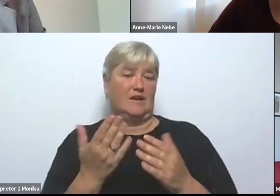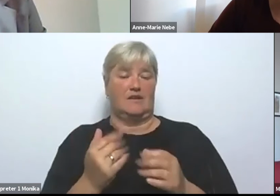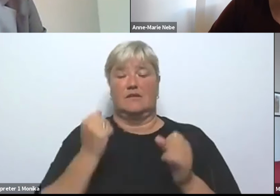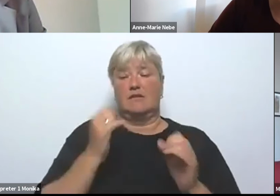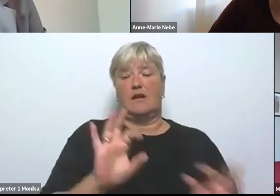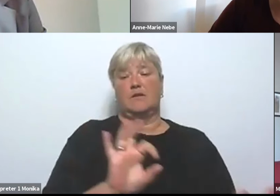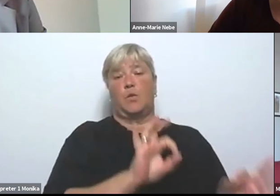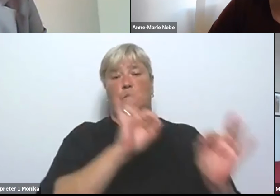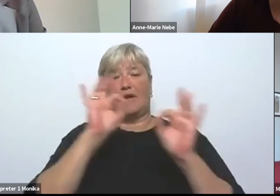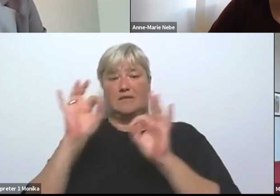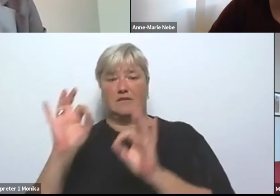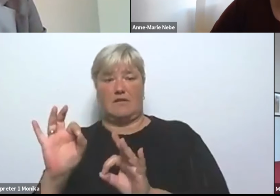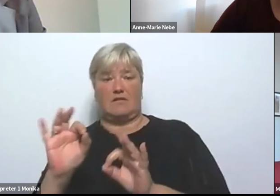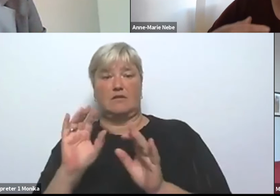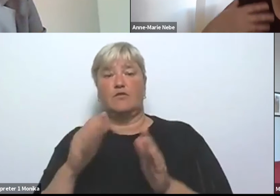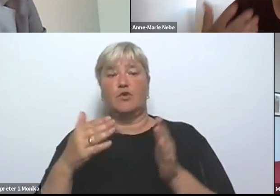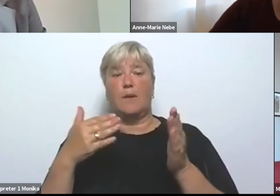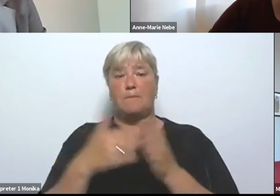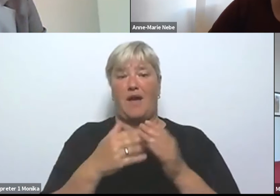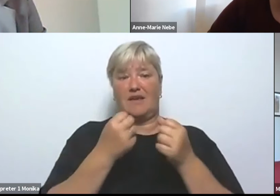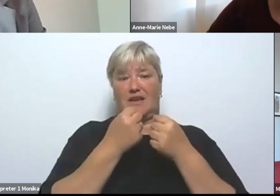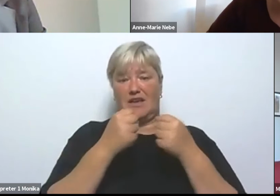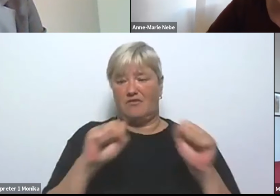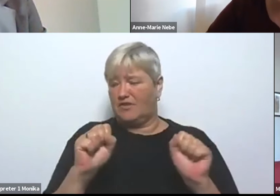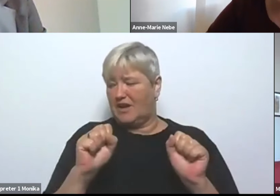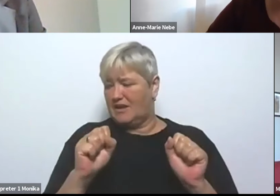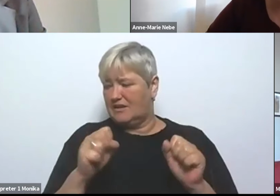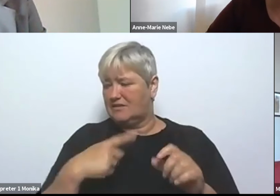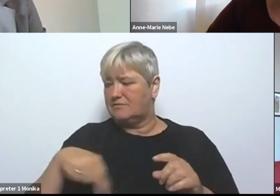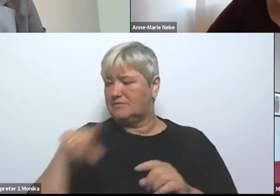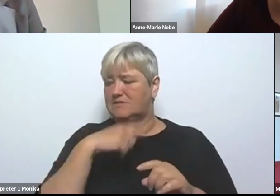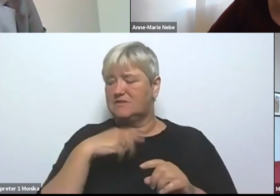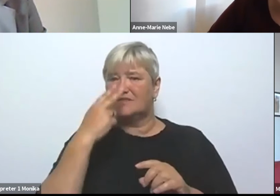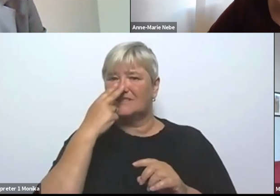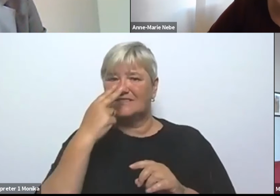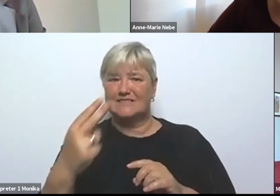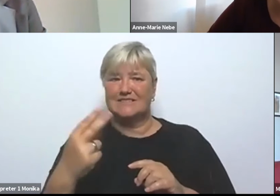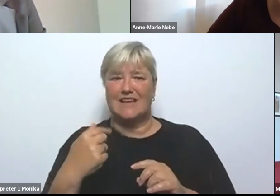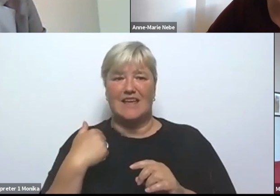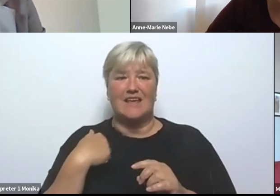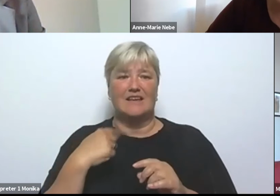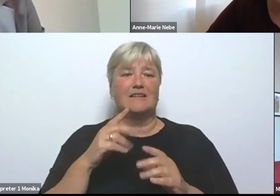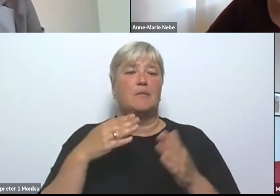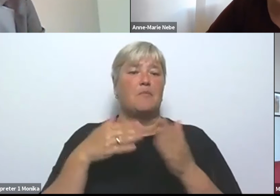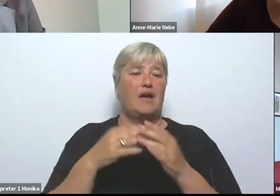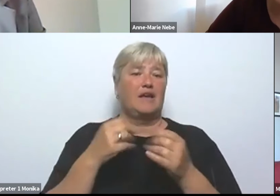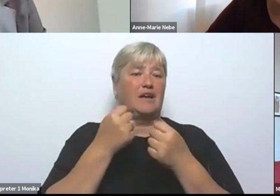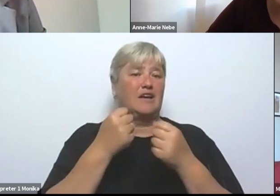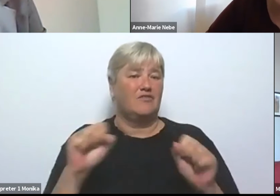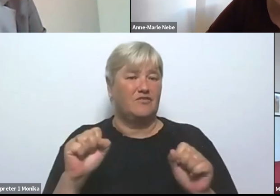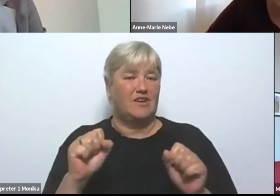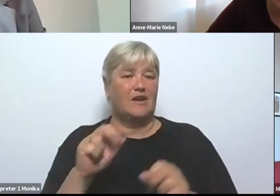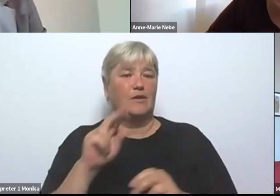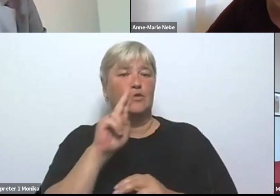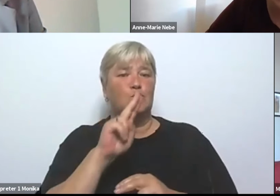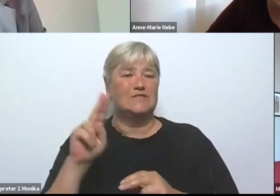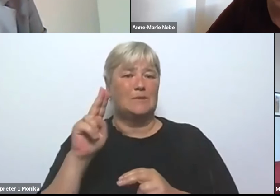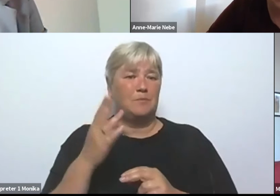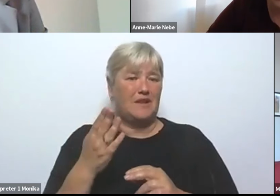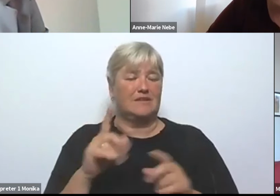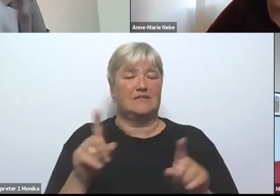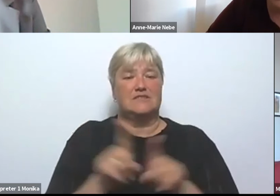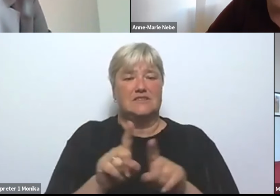auf Barrierefreiheit. Wir sehen auch Barrierefreiheit als ein Teil der Usability, deshalb nehmen wir dort auch dieselben Grundlagen